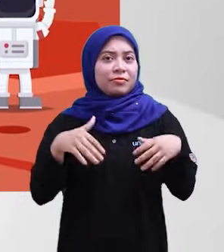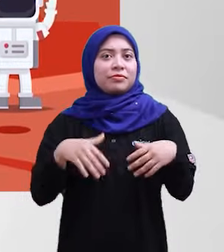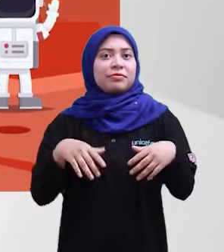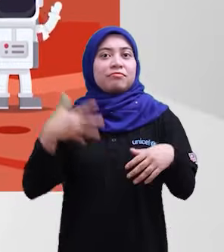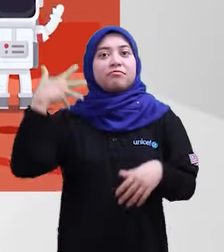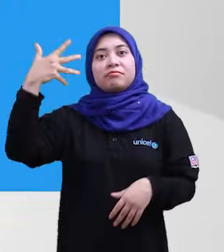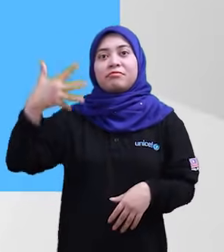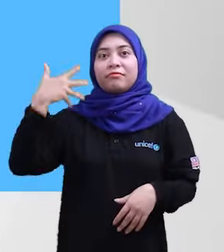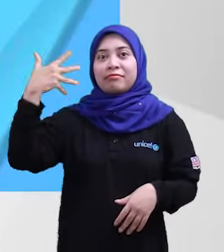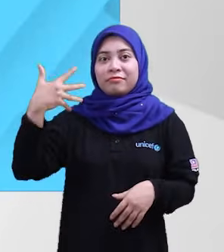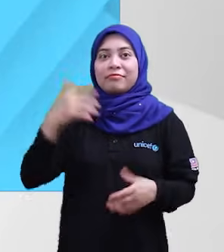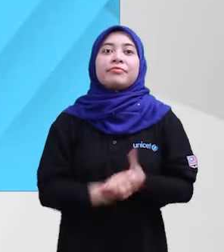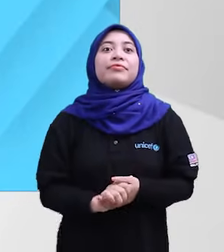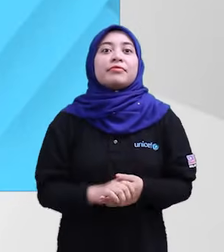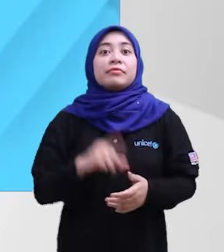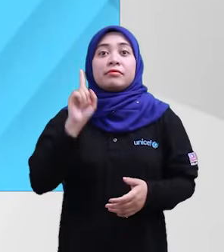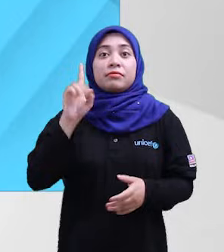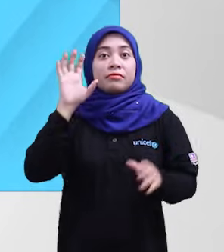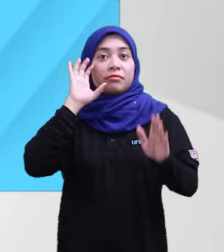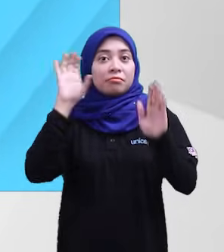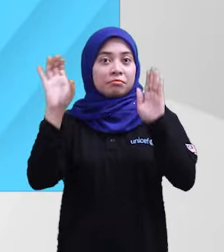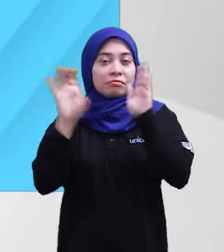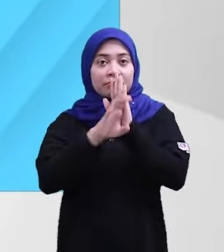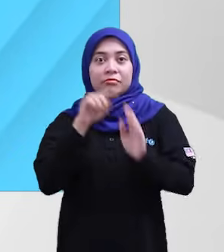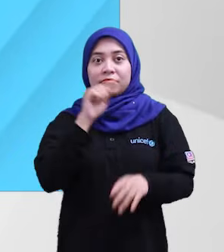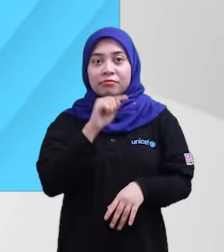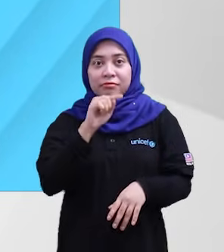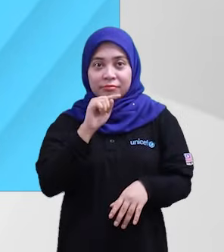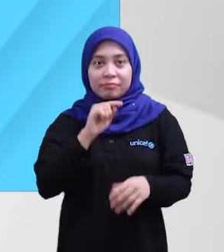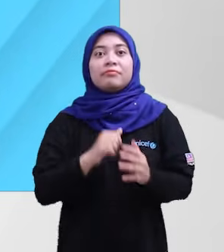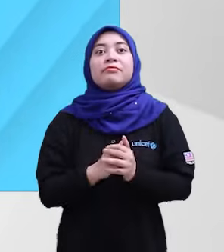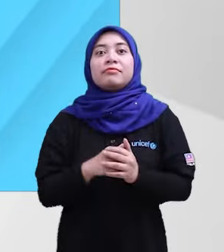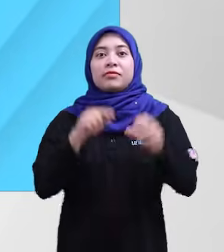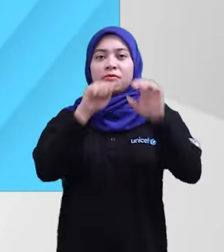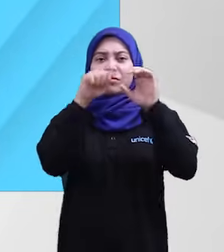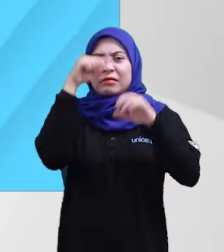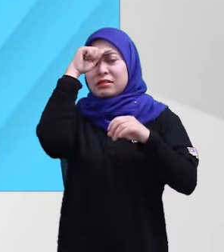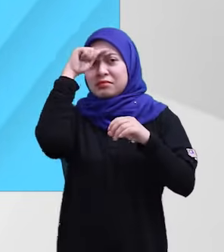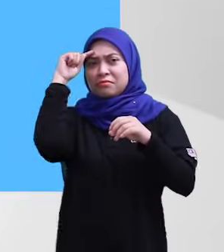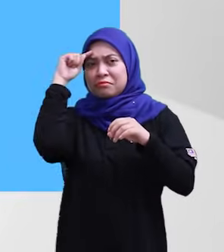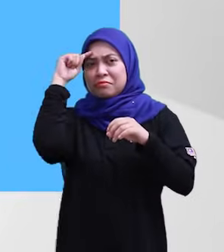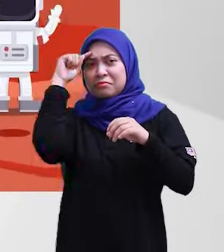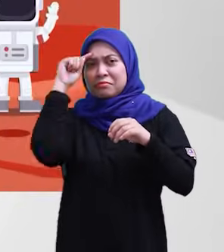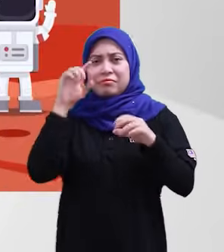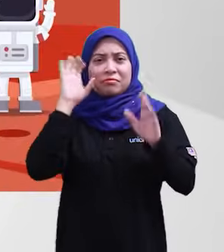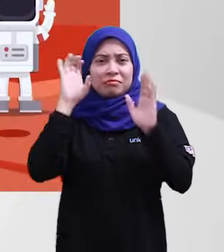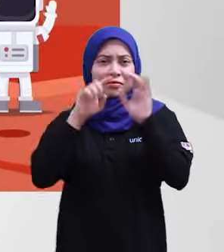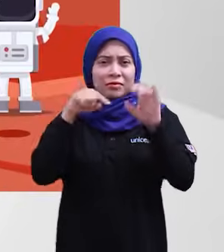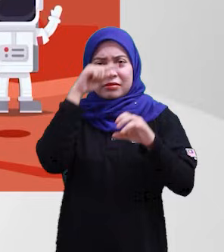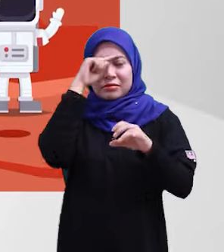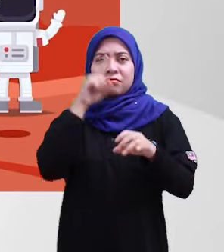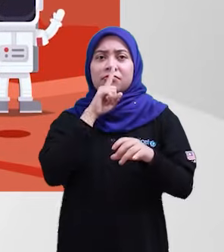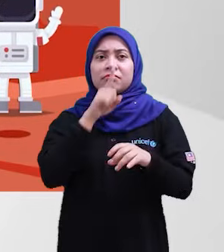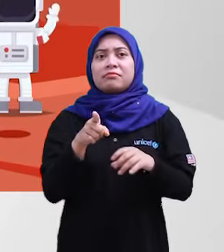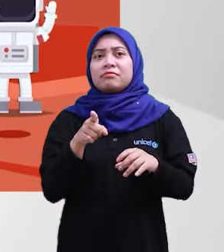hebat dalam sejarah astrofizik. Ini adalah satu-satunya rakaman imej lohong hitam. Imej lohong hitam